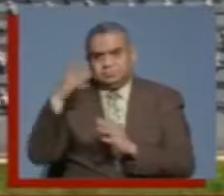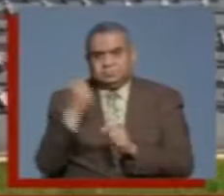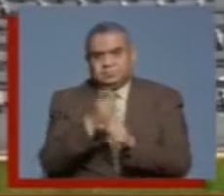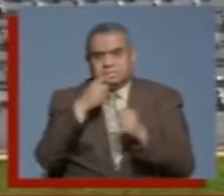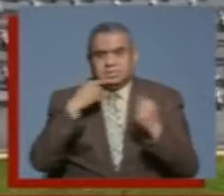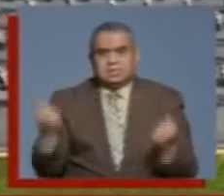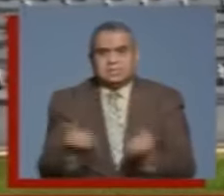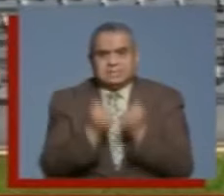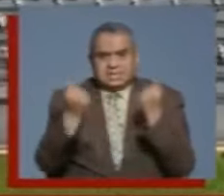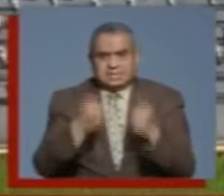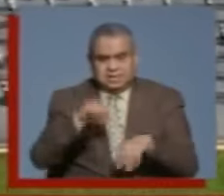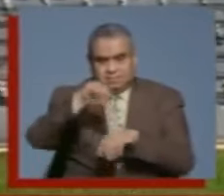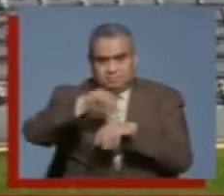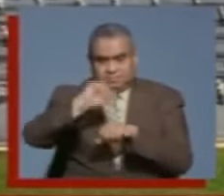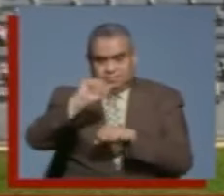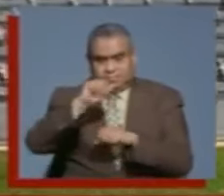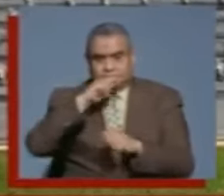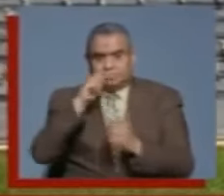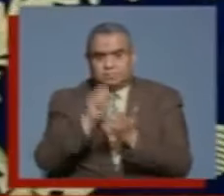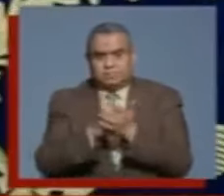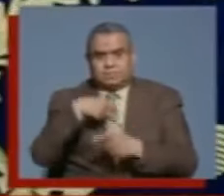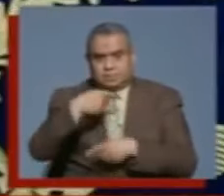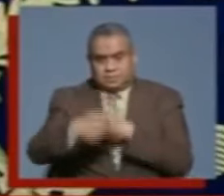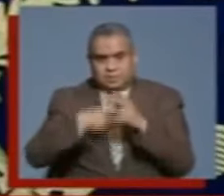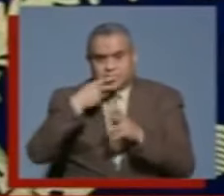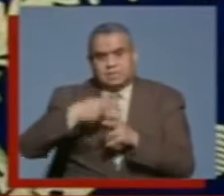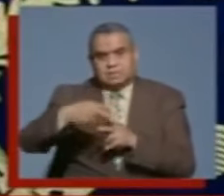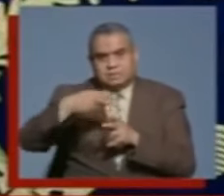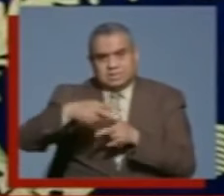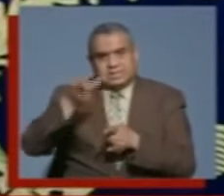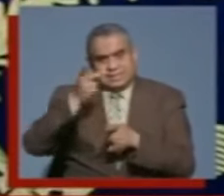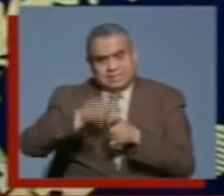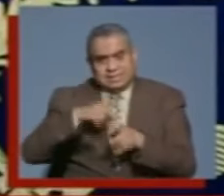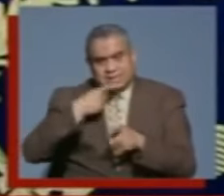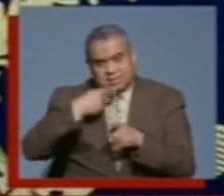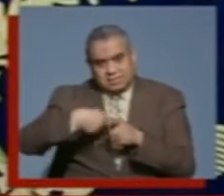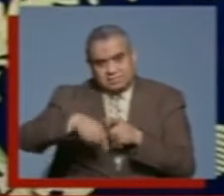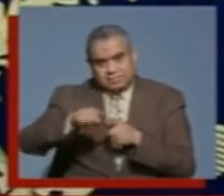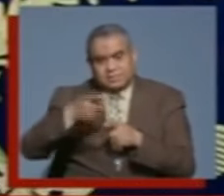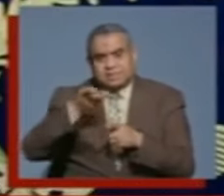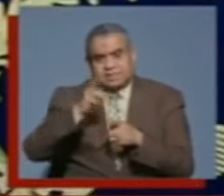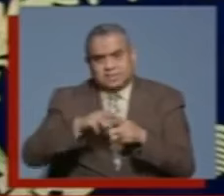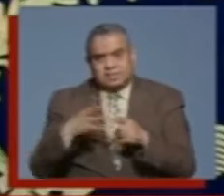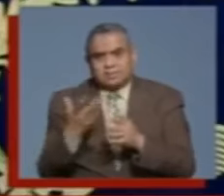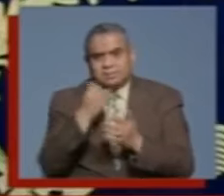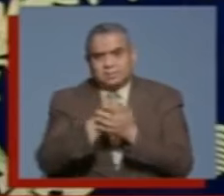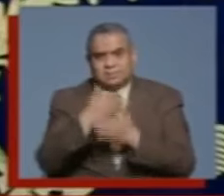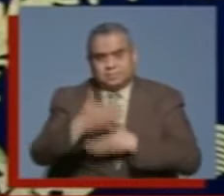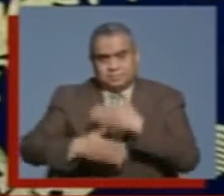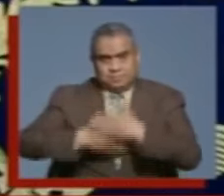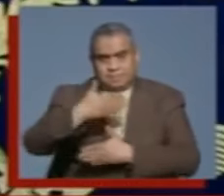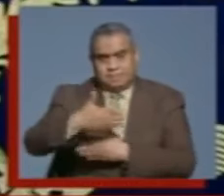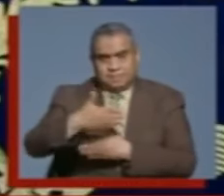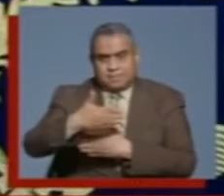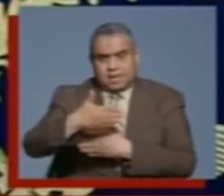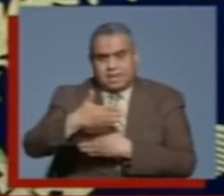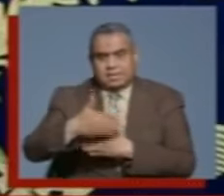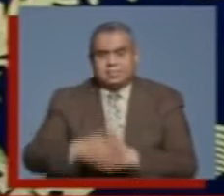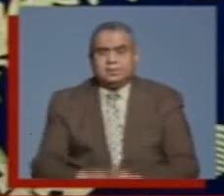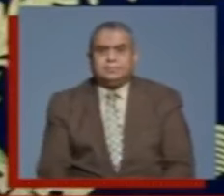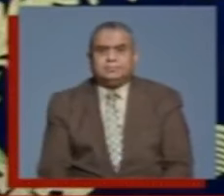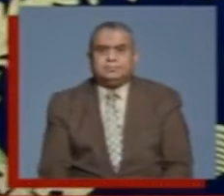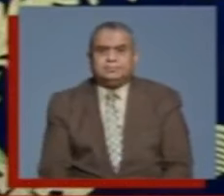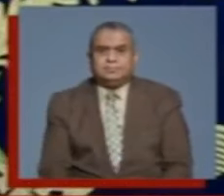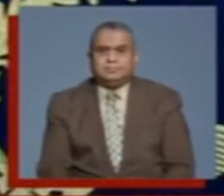ديت. وان شاء الله طبعا هنستكمل ده خلال يعني الفترات القادمه بعد ما ان شاء الله تعودوا من ترجعوا